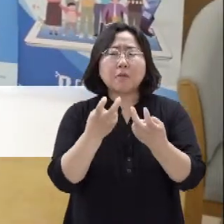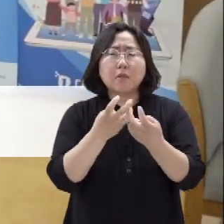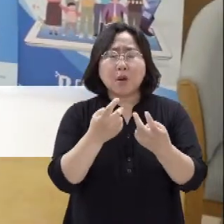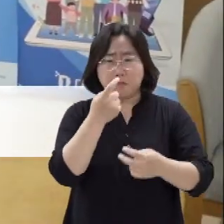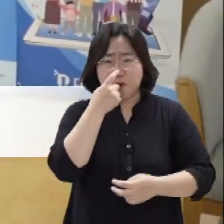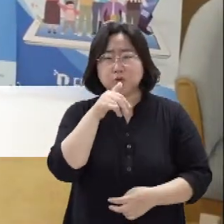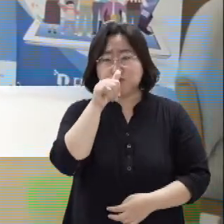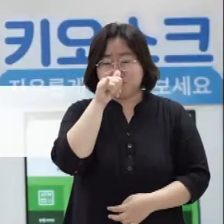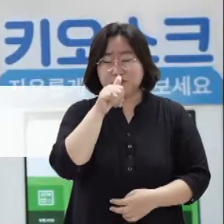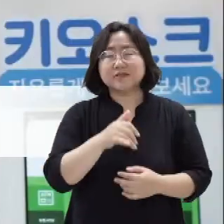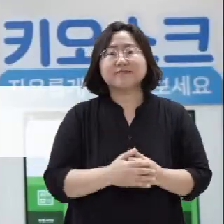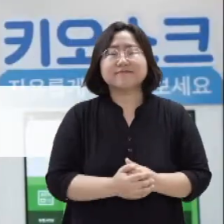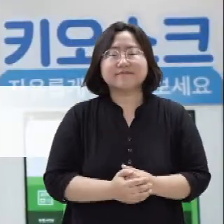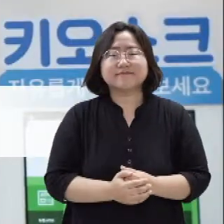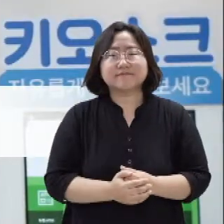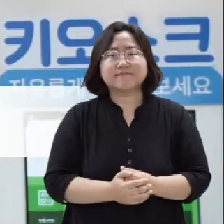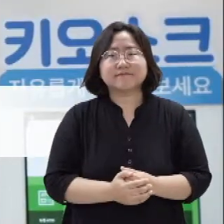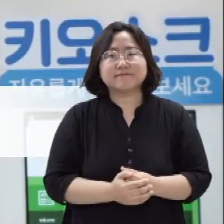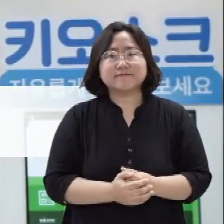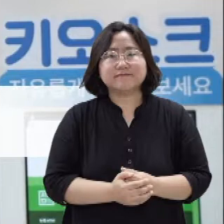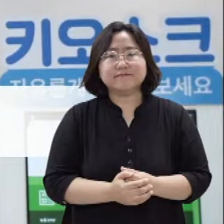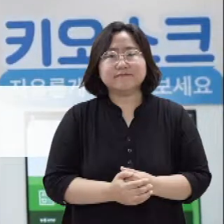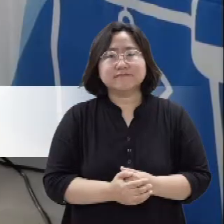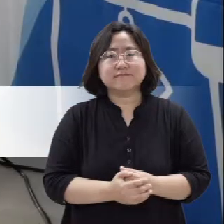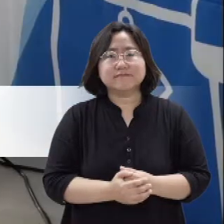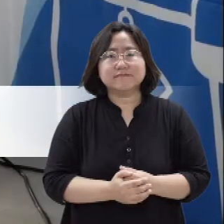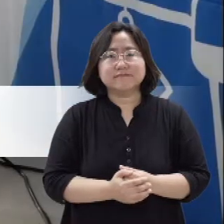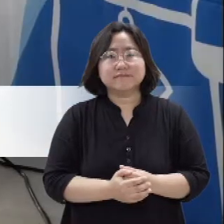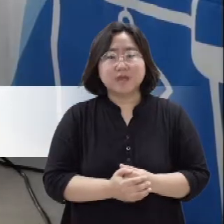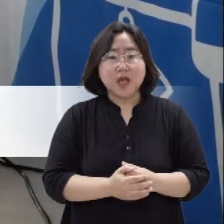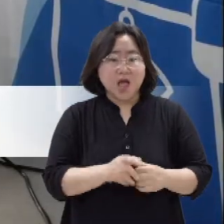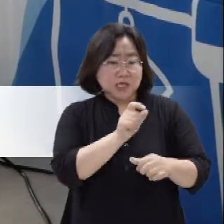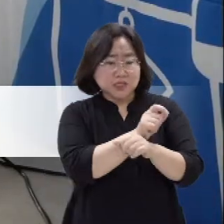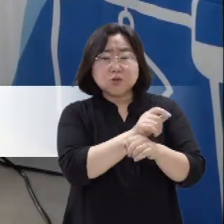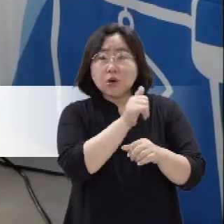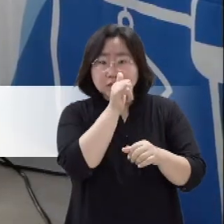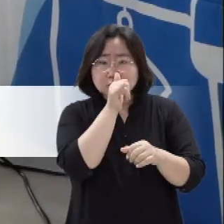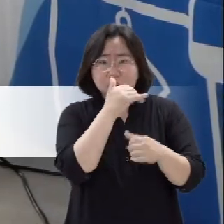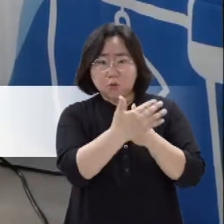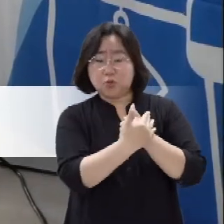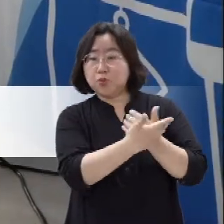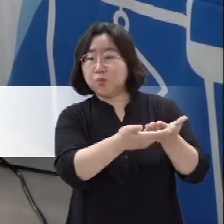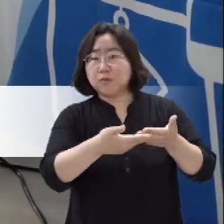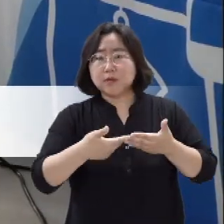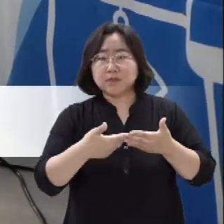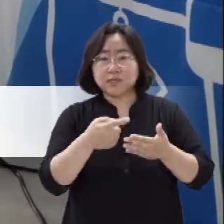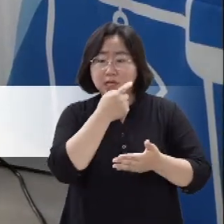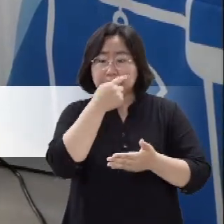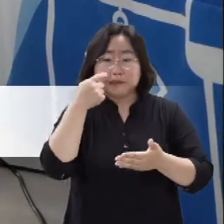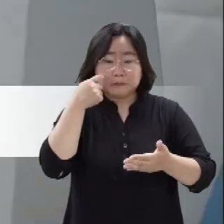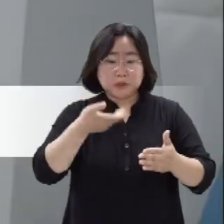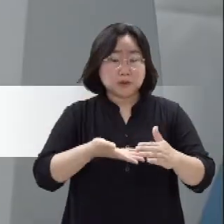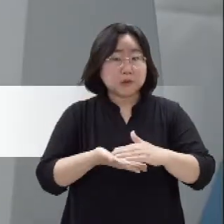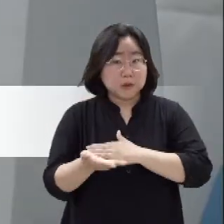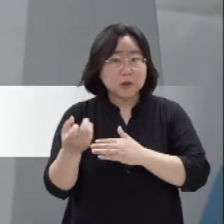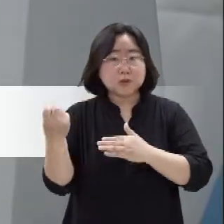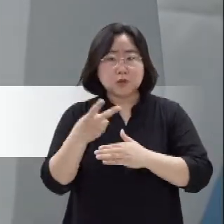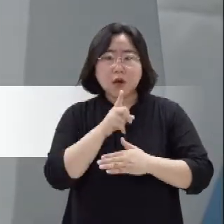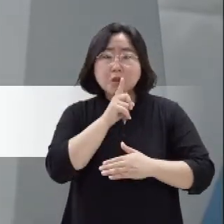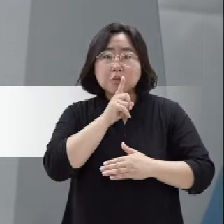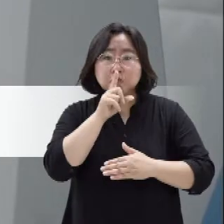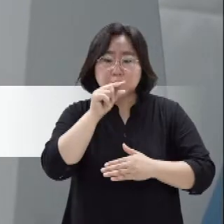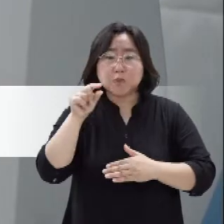있는 디지털 체험존이 마련됐습니다. 상주하는 직원의 도움을 받아 증명서 발급과 음식